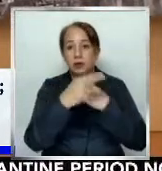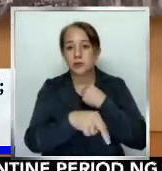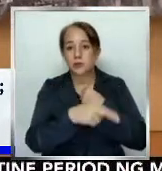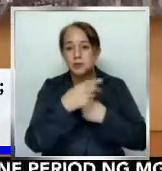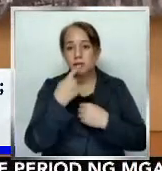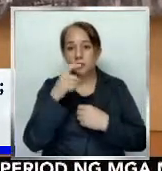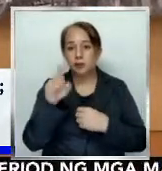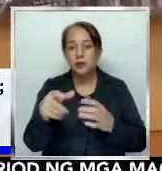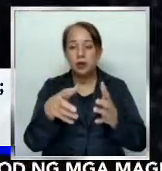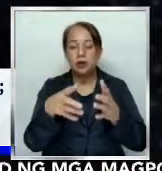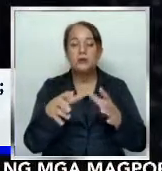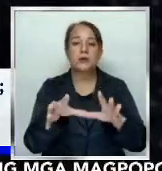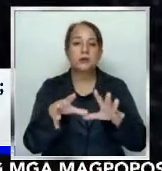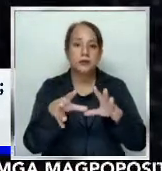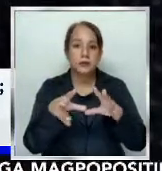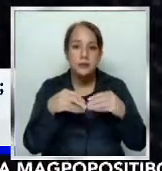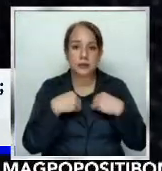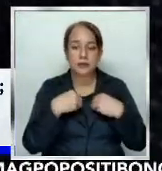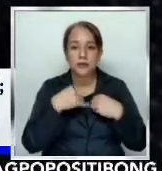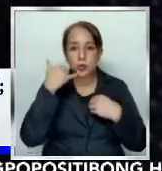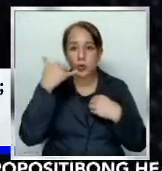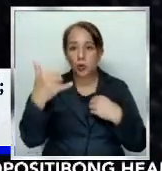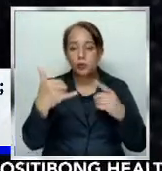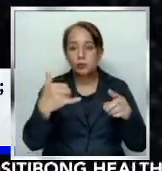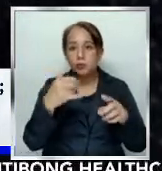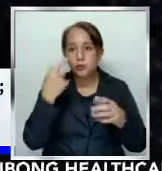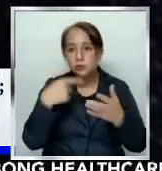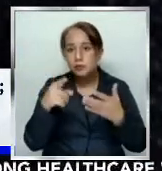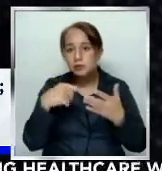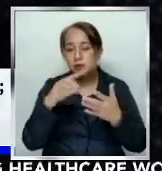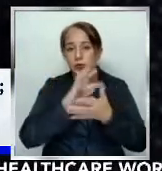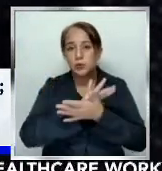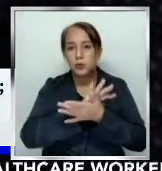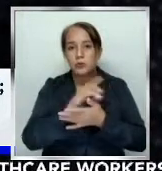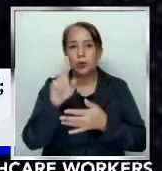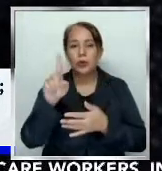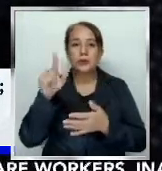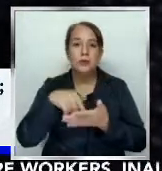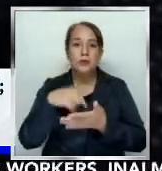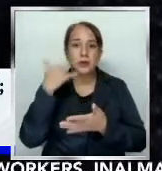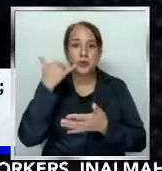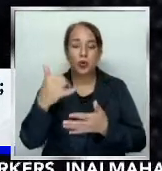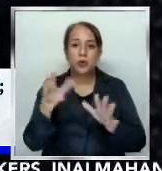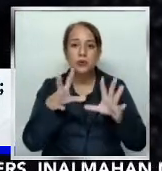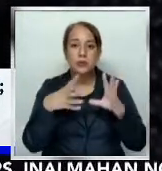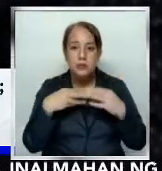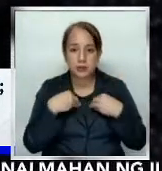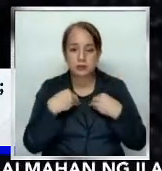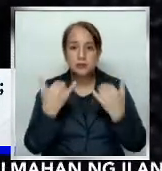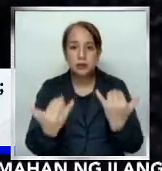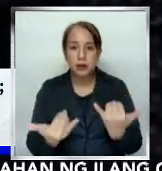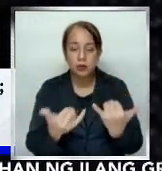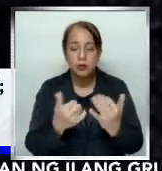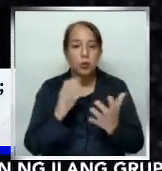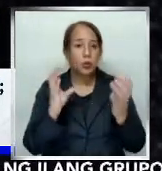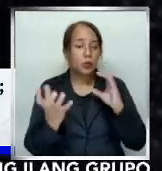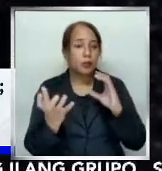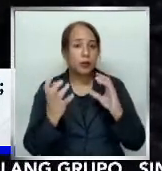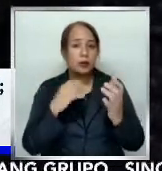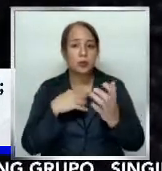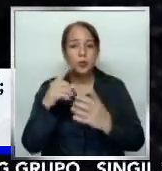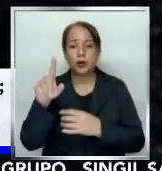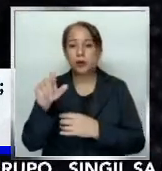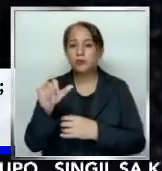pwede magpatingin ng COVID, tumaas daw sa 1,000 calls kada araw ang natatanggap na nila ngayon kumpara sa dating 150